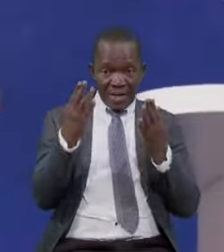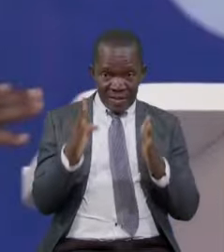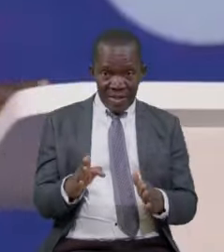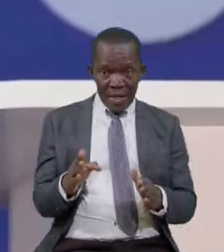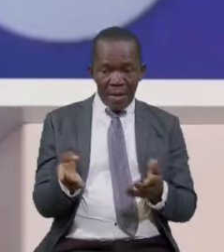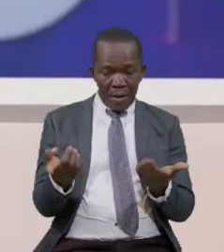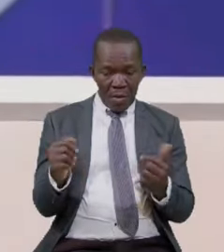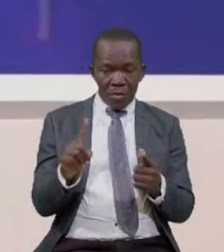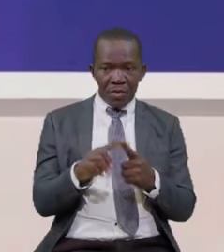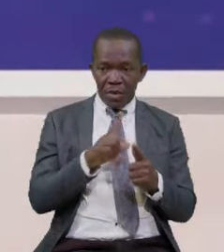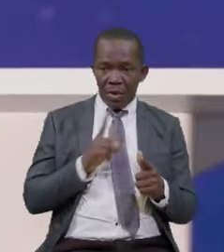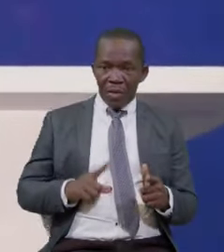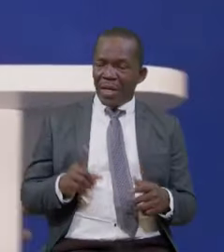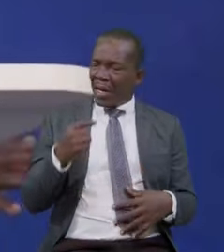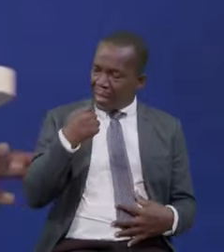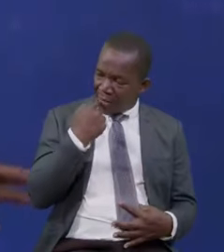sauvée